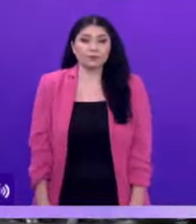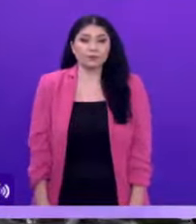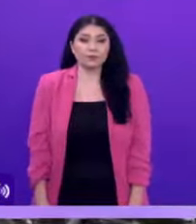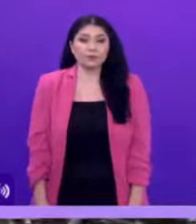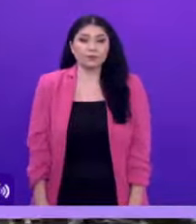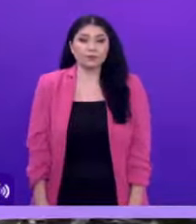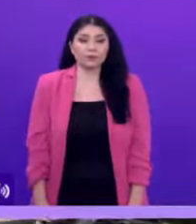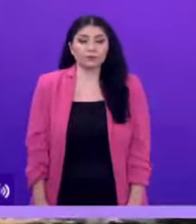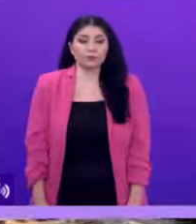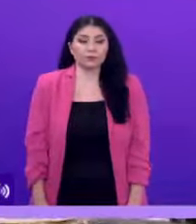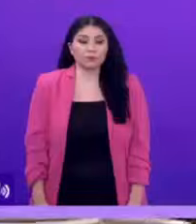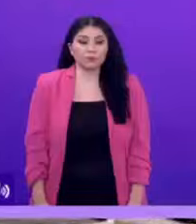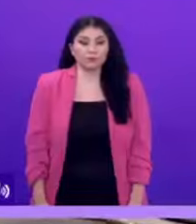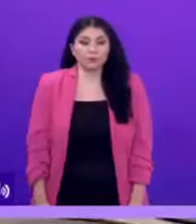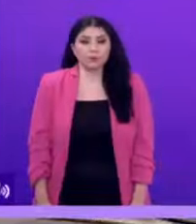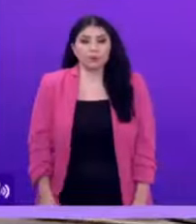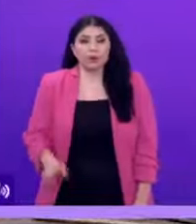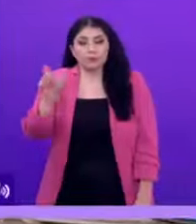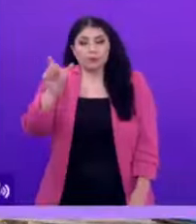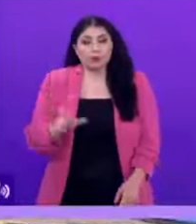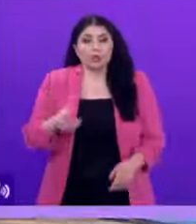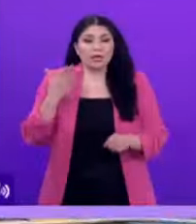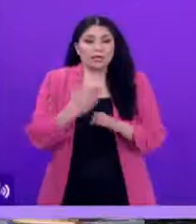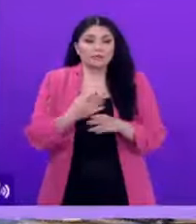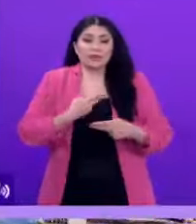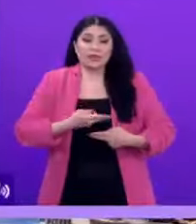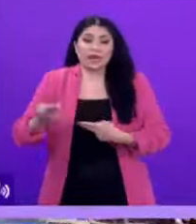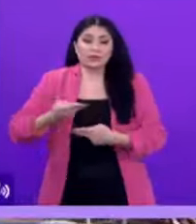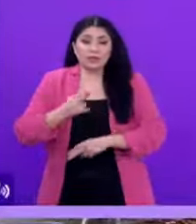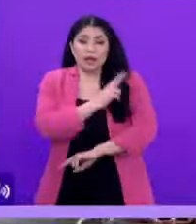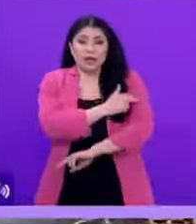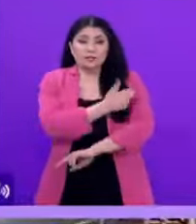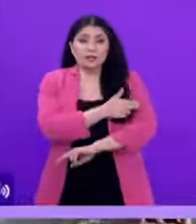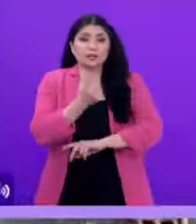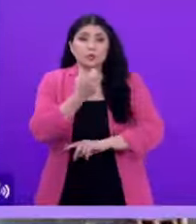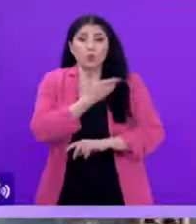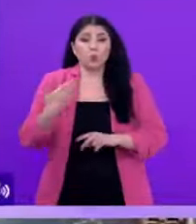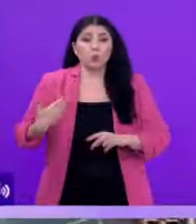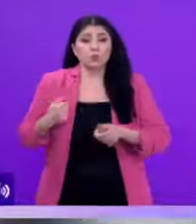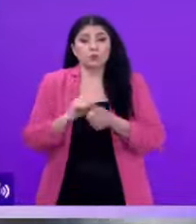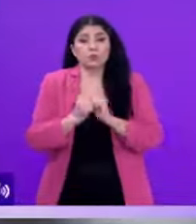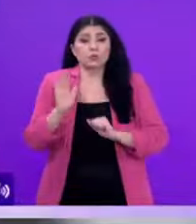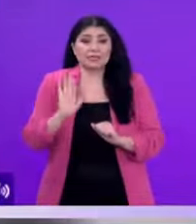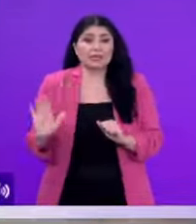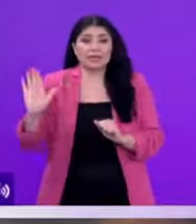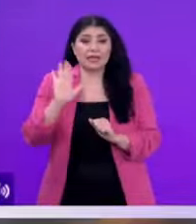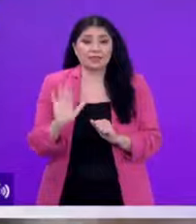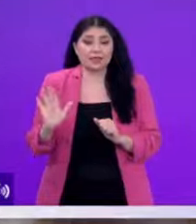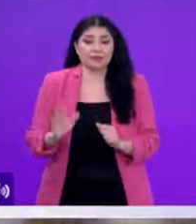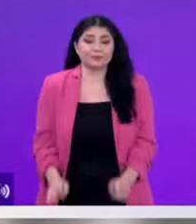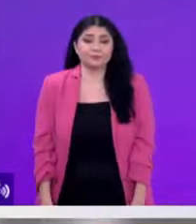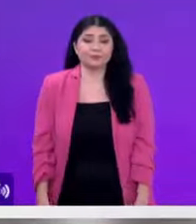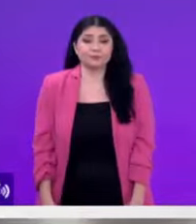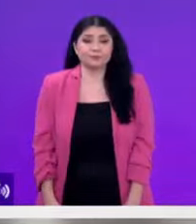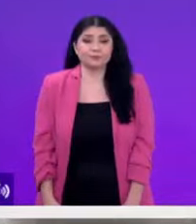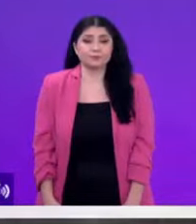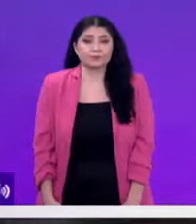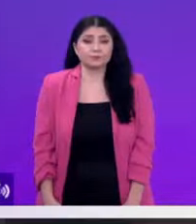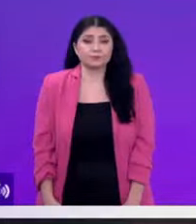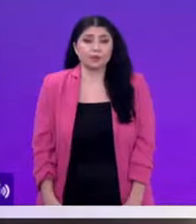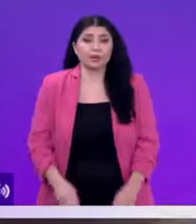ca persoanele rănite să fie transportate la spitale din București sau poate chiar în afara țării. Rămâne